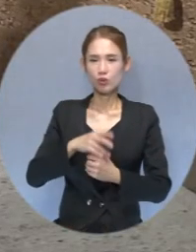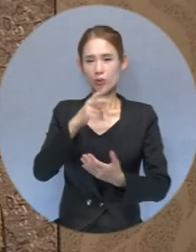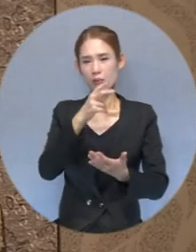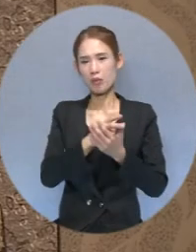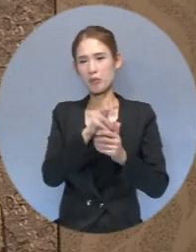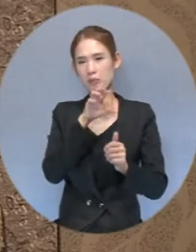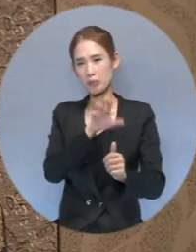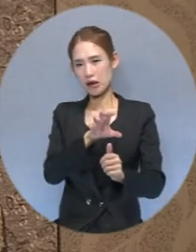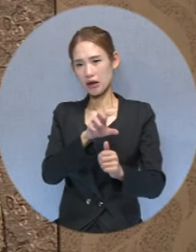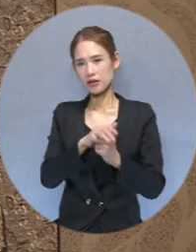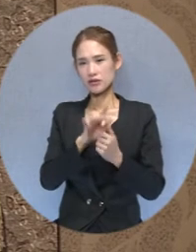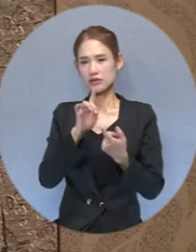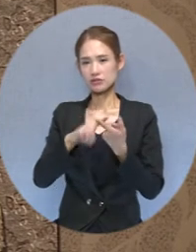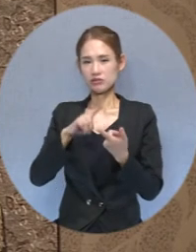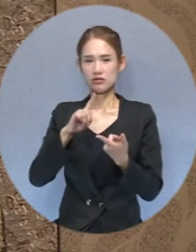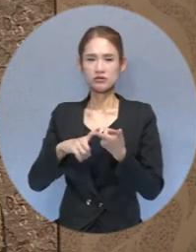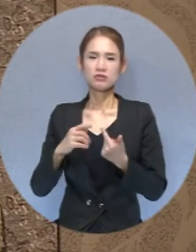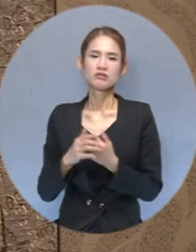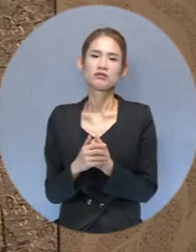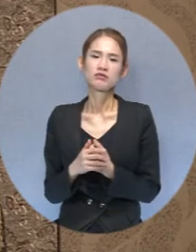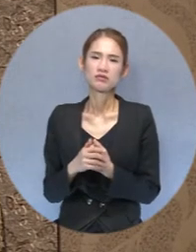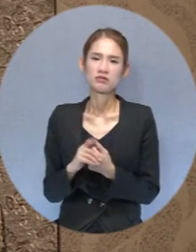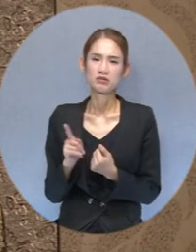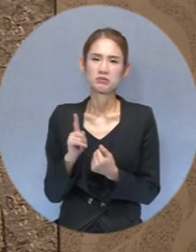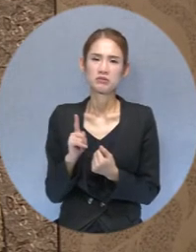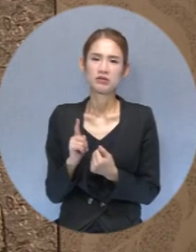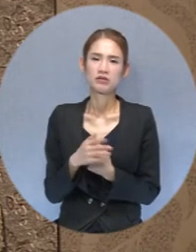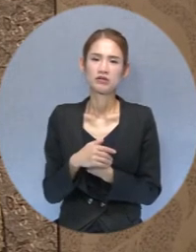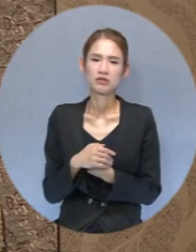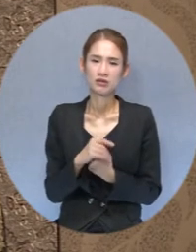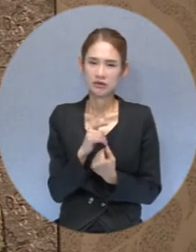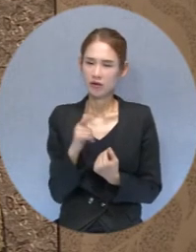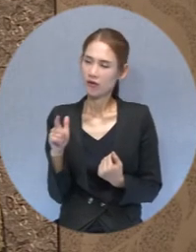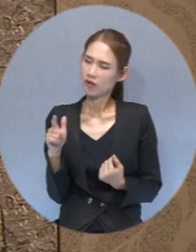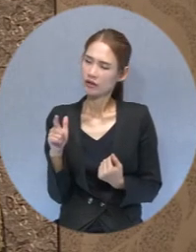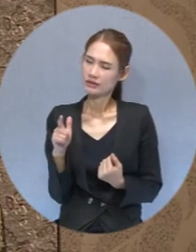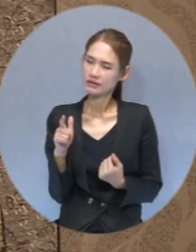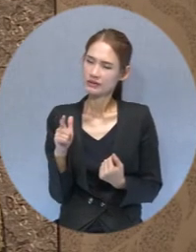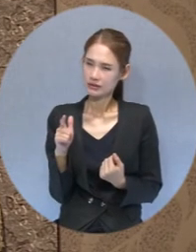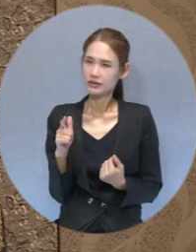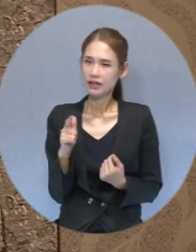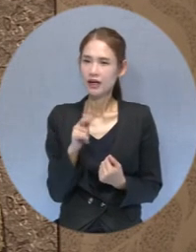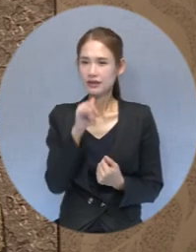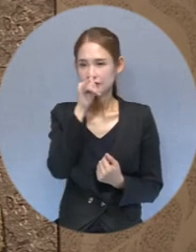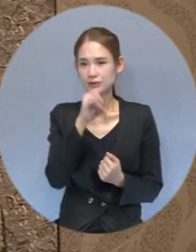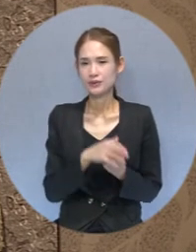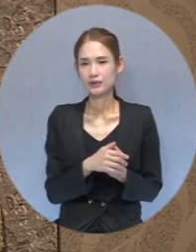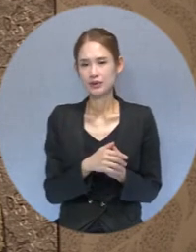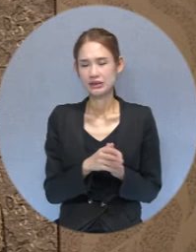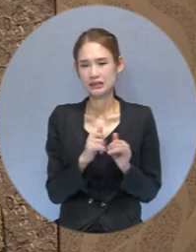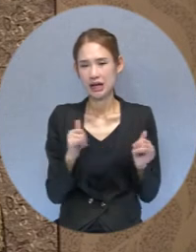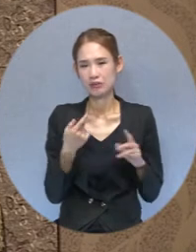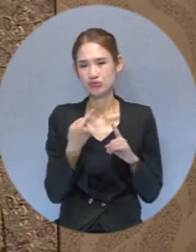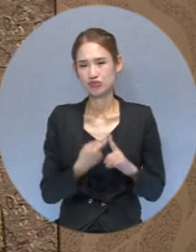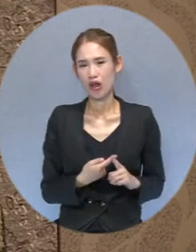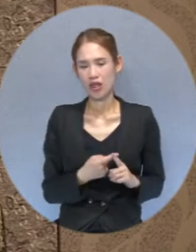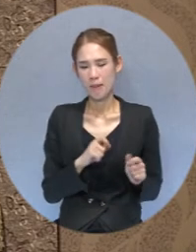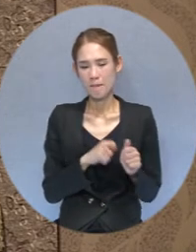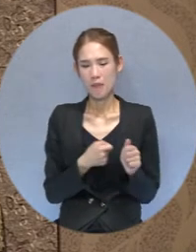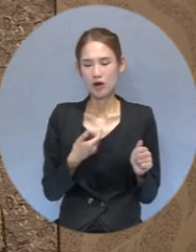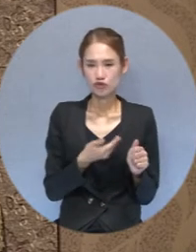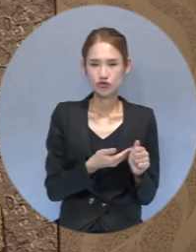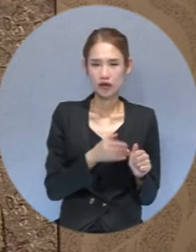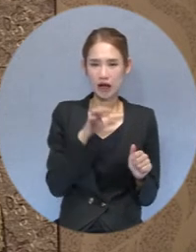한다는 것도 사실은 예. 좀 반론의 여지가 있죠. 예, 그러니까 느낌 때문에. 사람을 무조건 처벌하고 규제하는